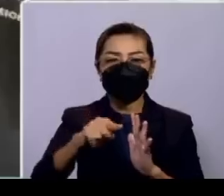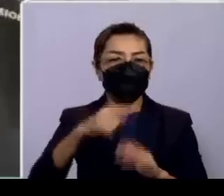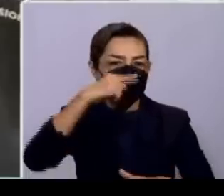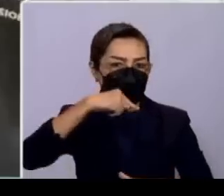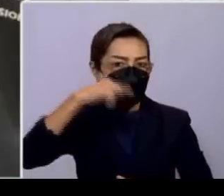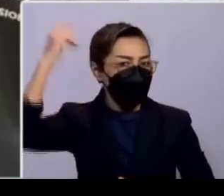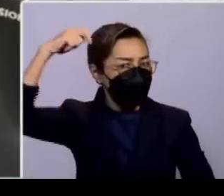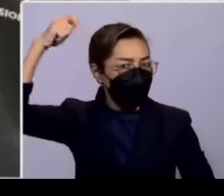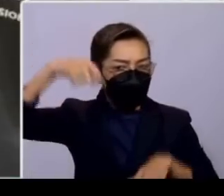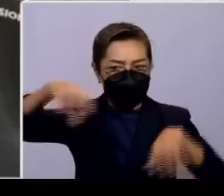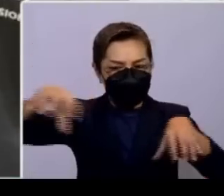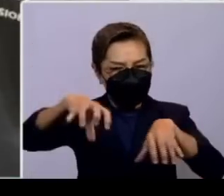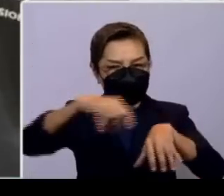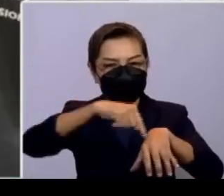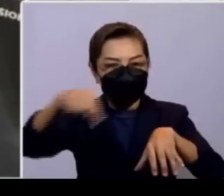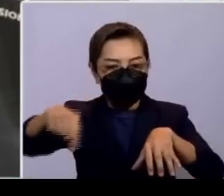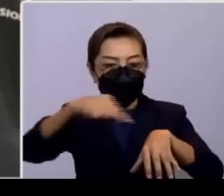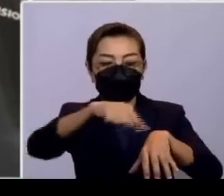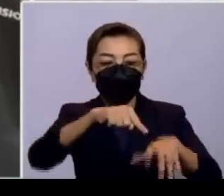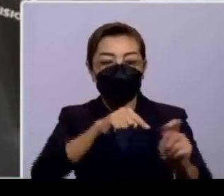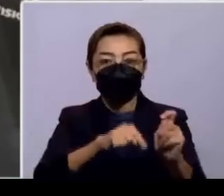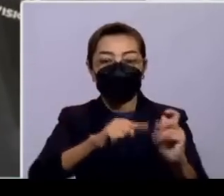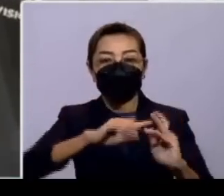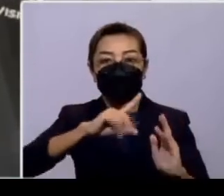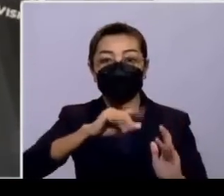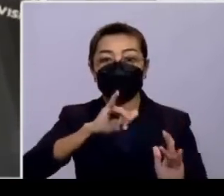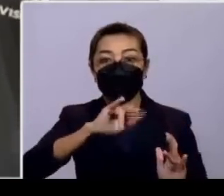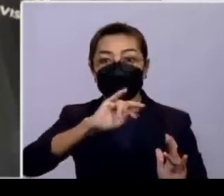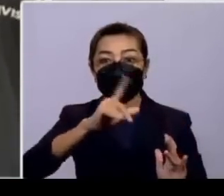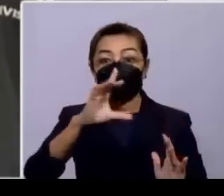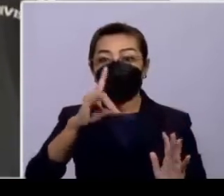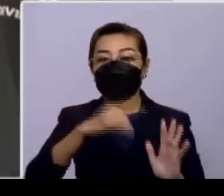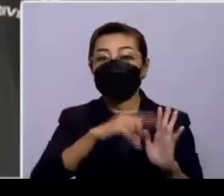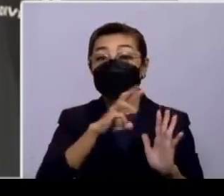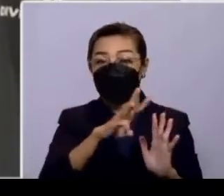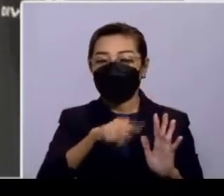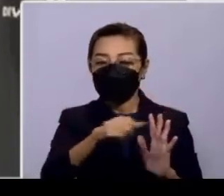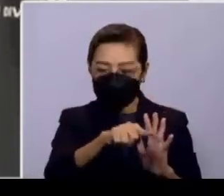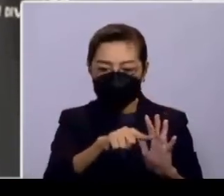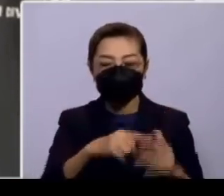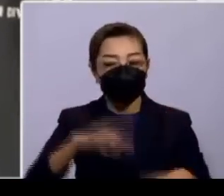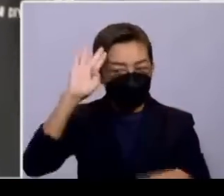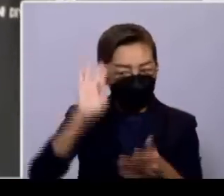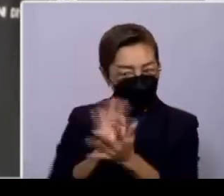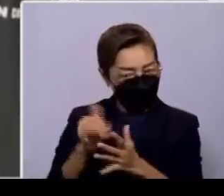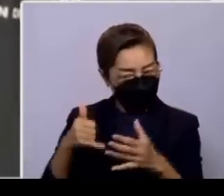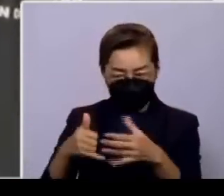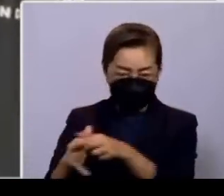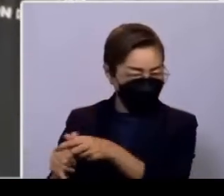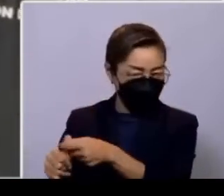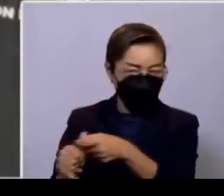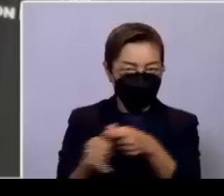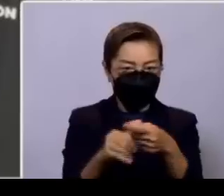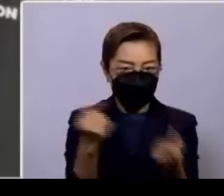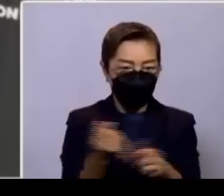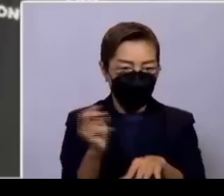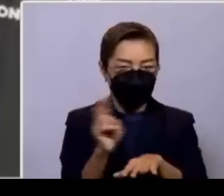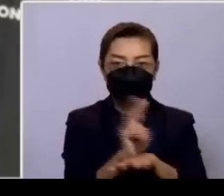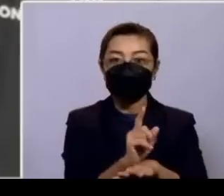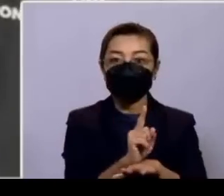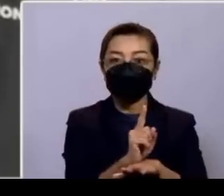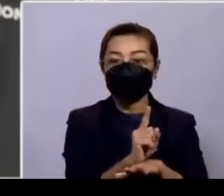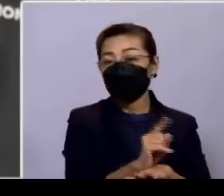นะฮะแล้วหลังจากที่ออกจากอำเภอเชียงดาวก็ตำรวจคุมตัว Rเสริมเนี่ยขึ้นรถเดินทาง